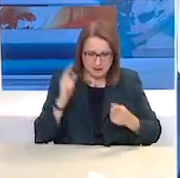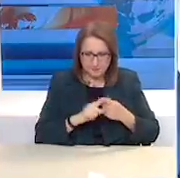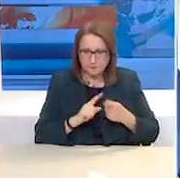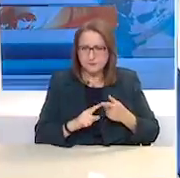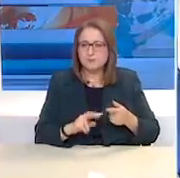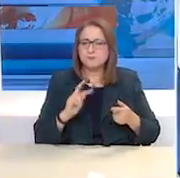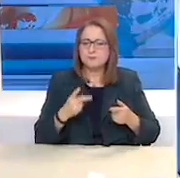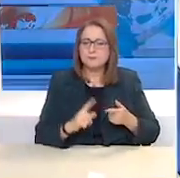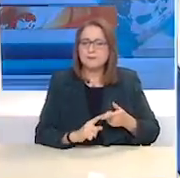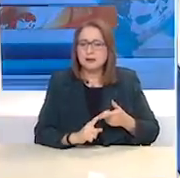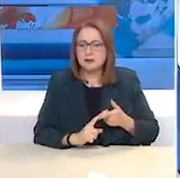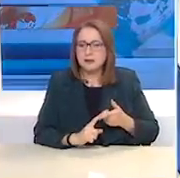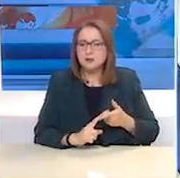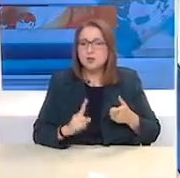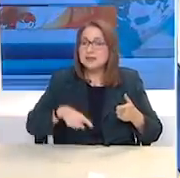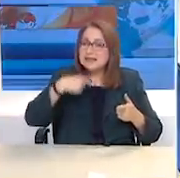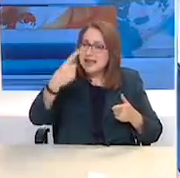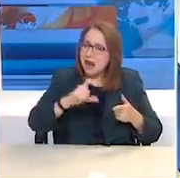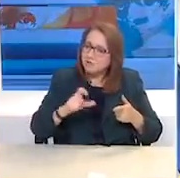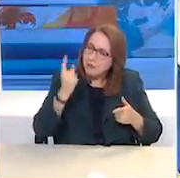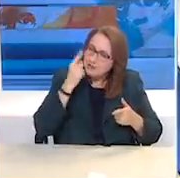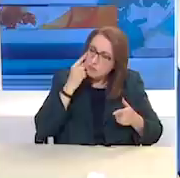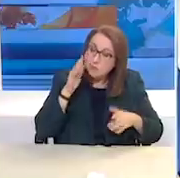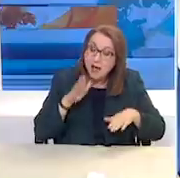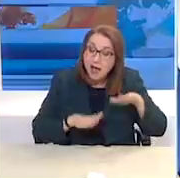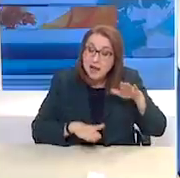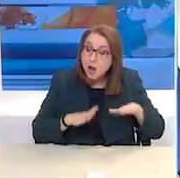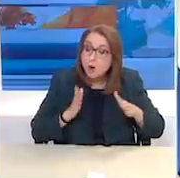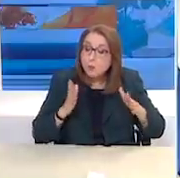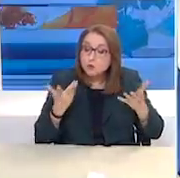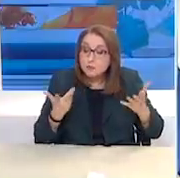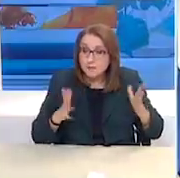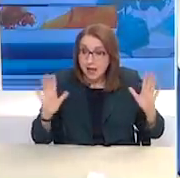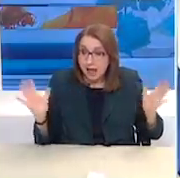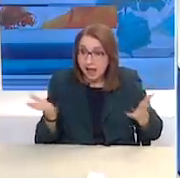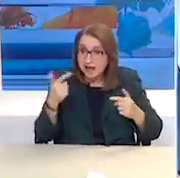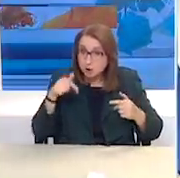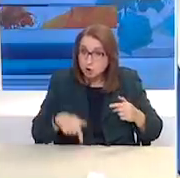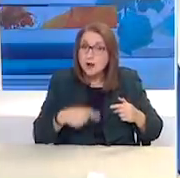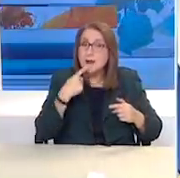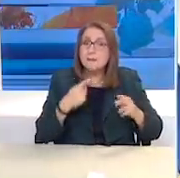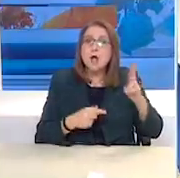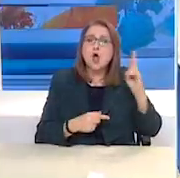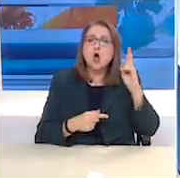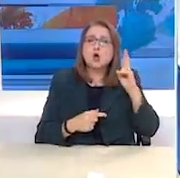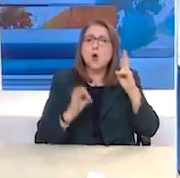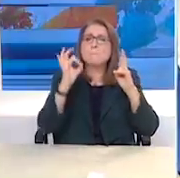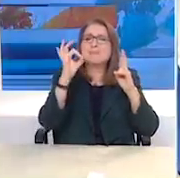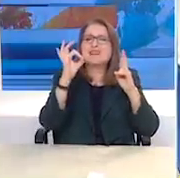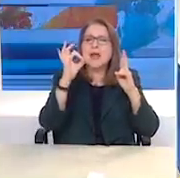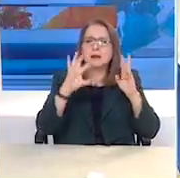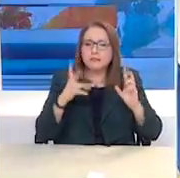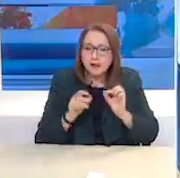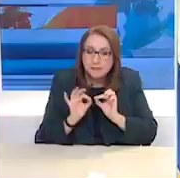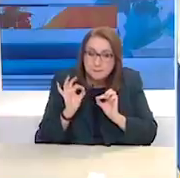ή λίγο παρακάτω. Ανάλογα και με την πορεία μας πάντα. Πρέπει να διατηρηθεί το ρο 0 εκεί που είναι και να συνεχίσουμε αυτά τα